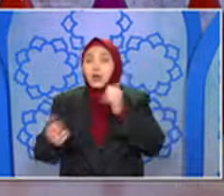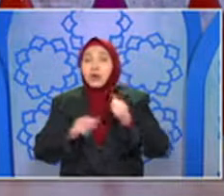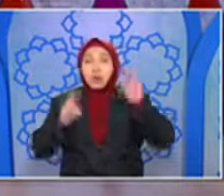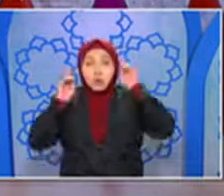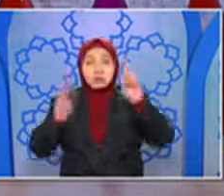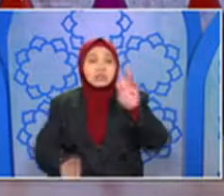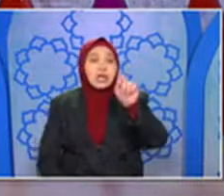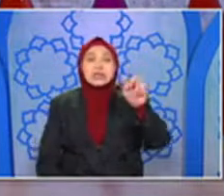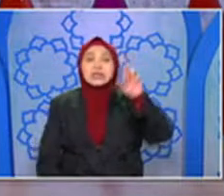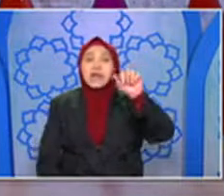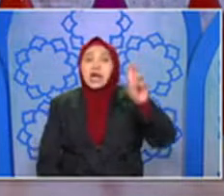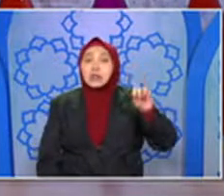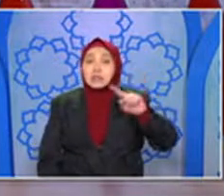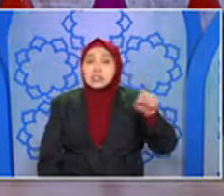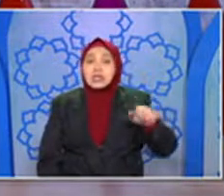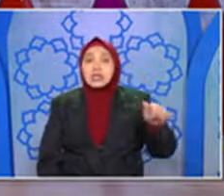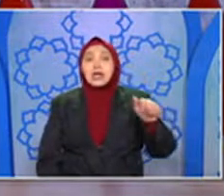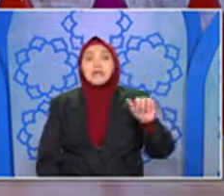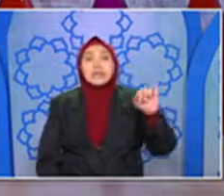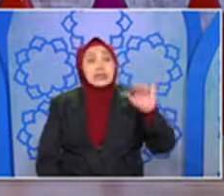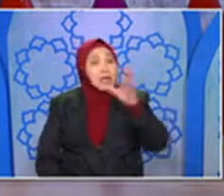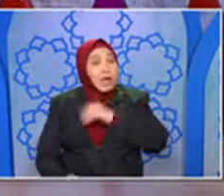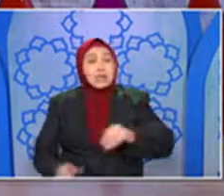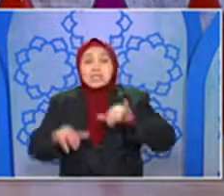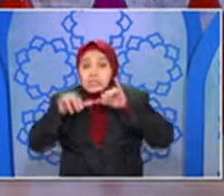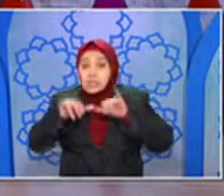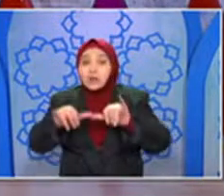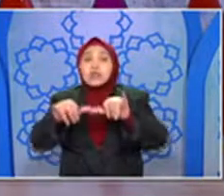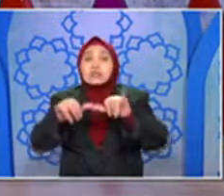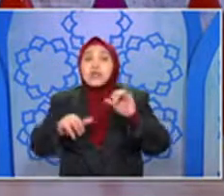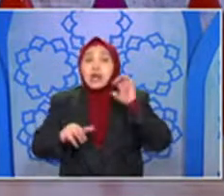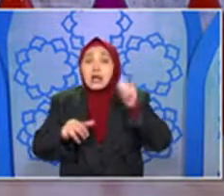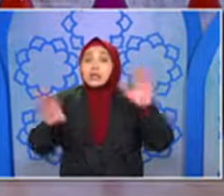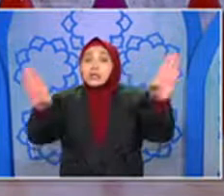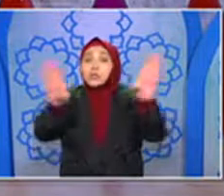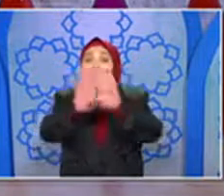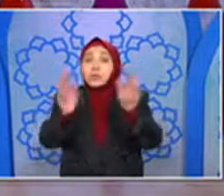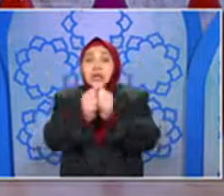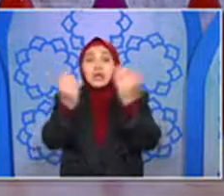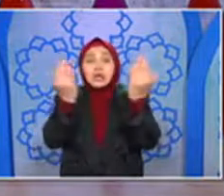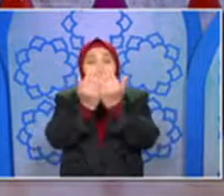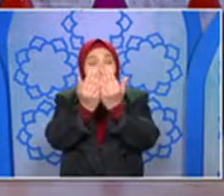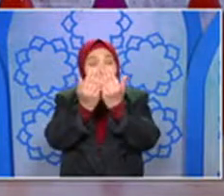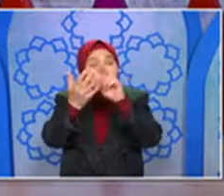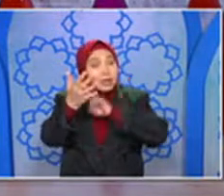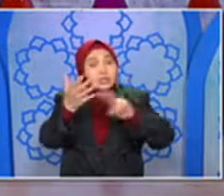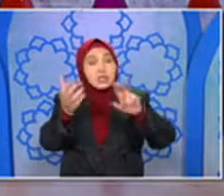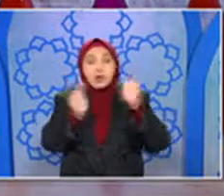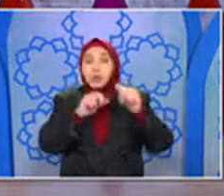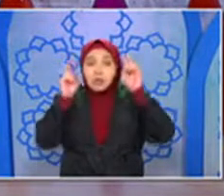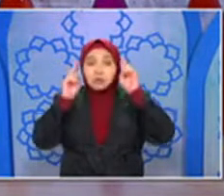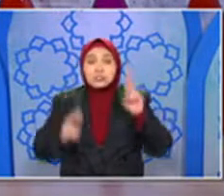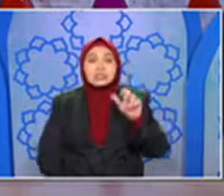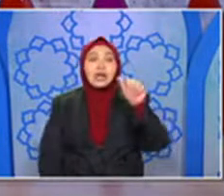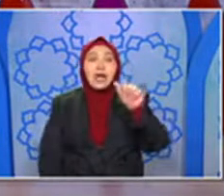Ustaz Tarmizi Abdul Rahman, dan juga seterusnya akan ditutup dengan doa yang akan dibacakan oleh Ustaz